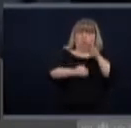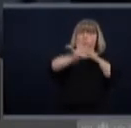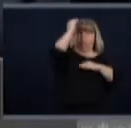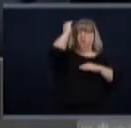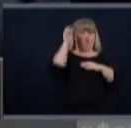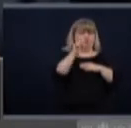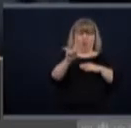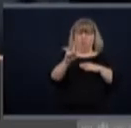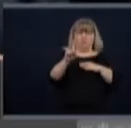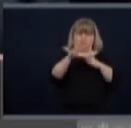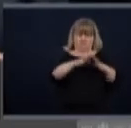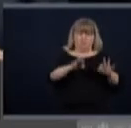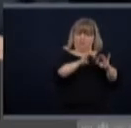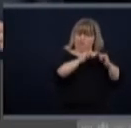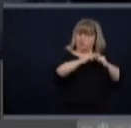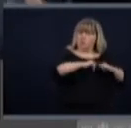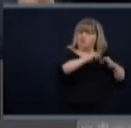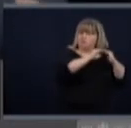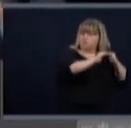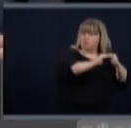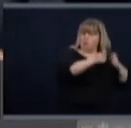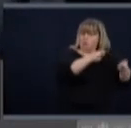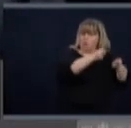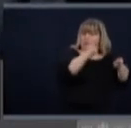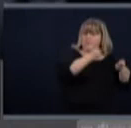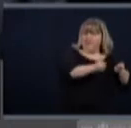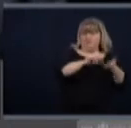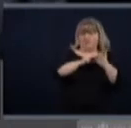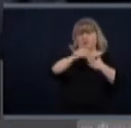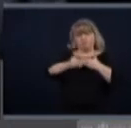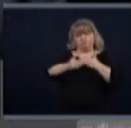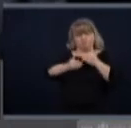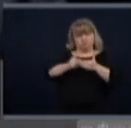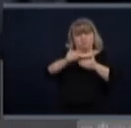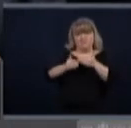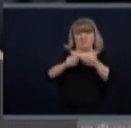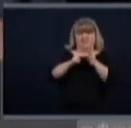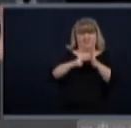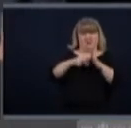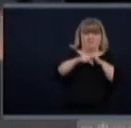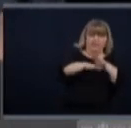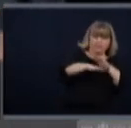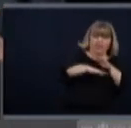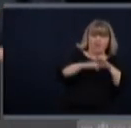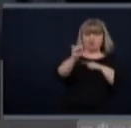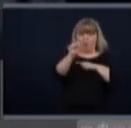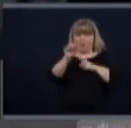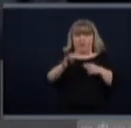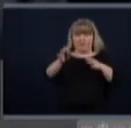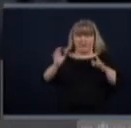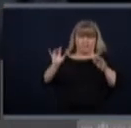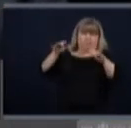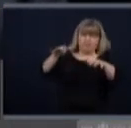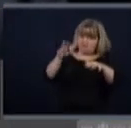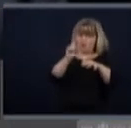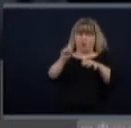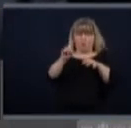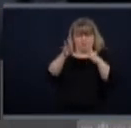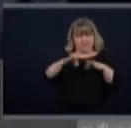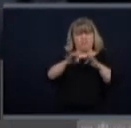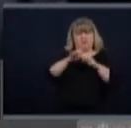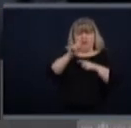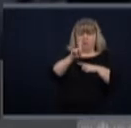ça soit graduel, donc on n'envoie pas et le primaire et le secondaire en même temps pour être certain, justement, de garder